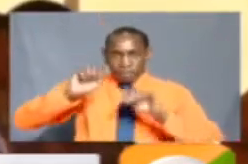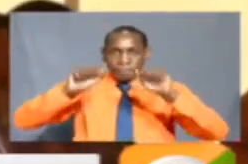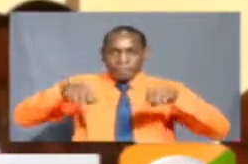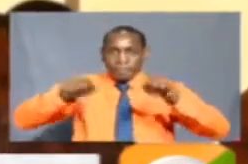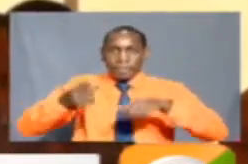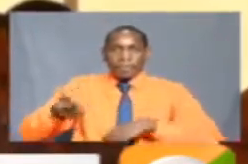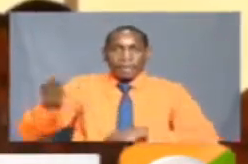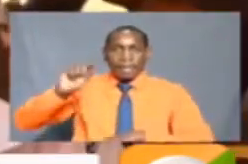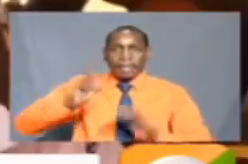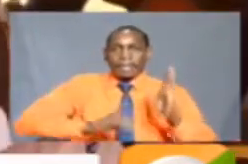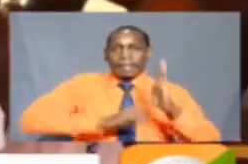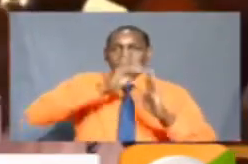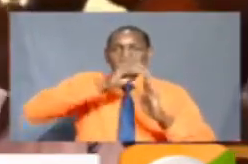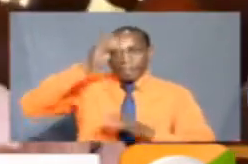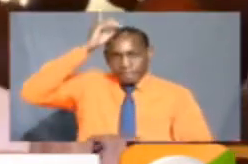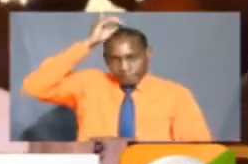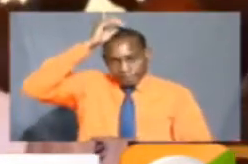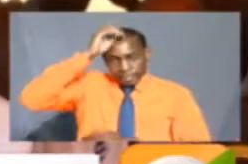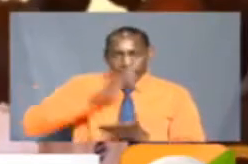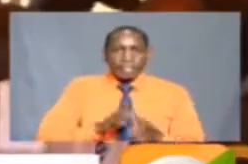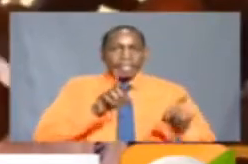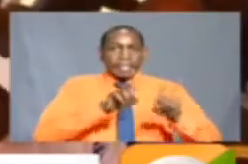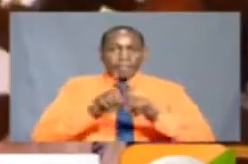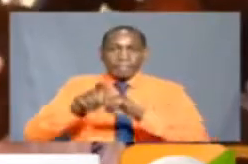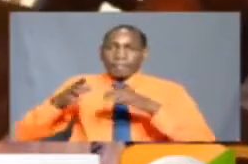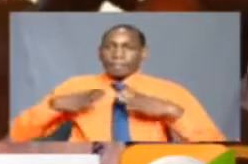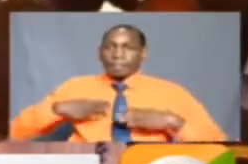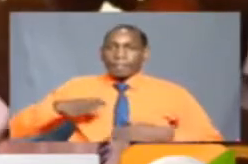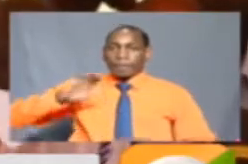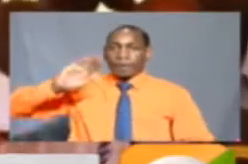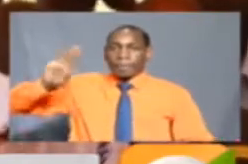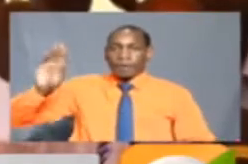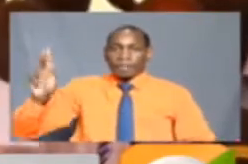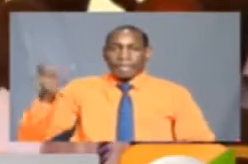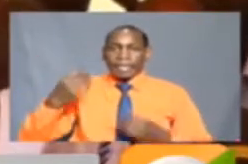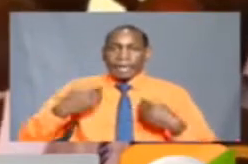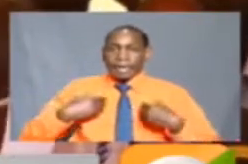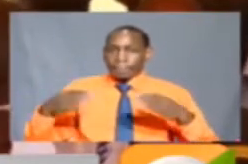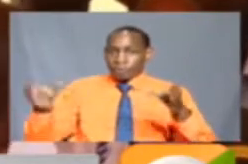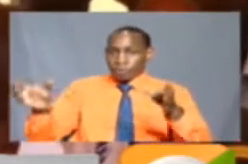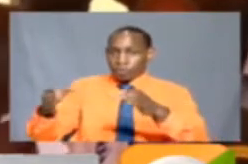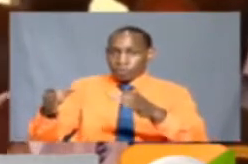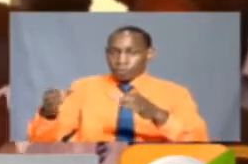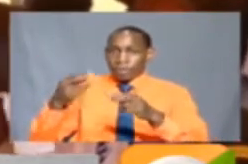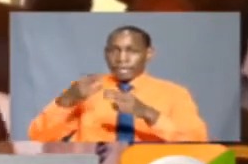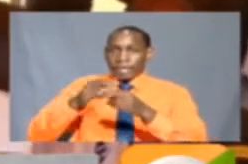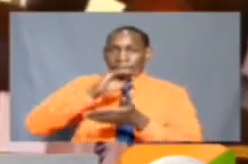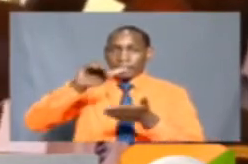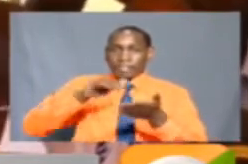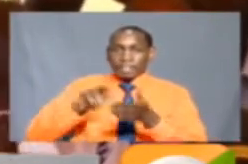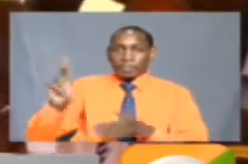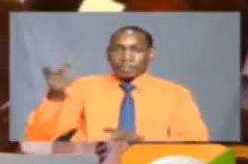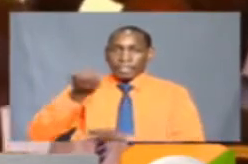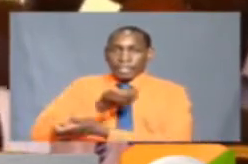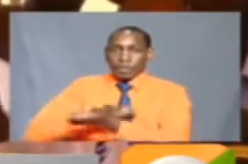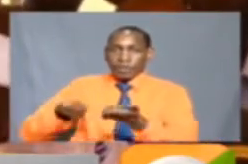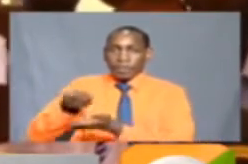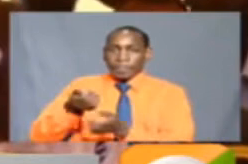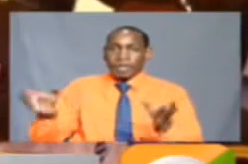maendeleo mashinani. Na hata sisi wa Mlima Kenya tuna broko yetu. Inaitwa Central Kenya Economic